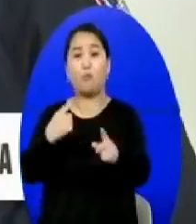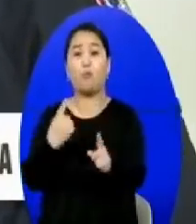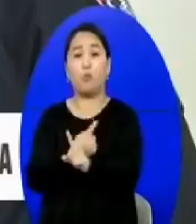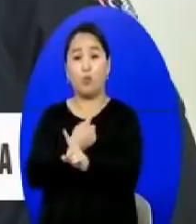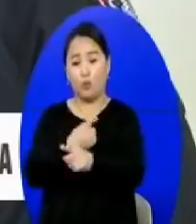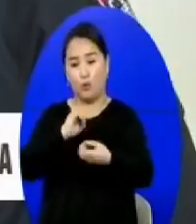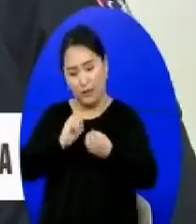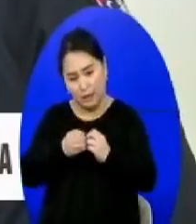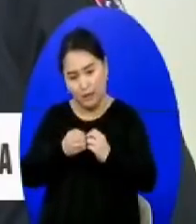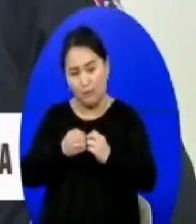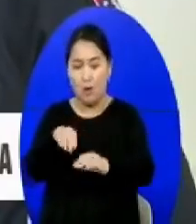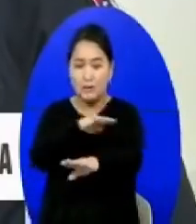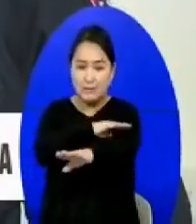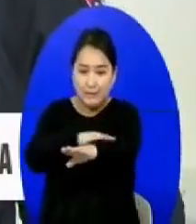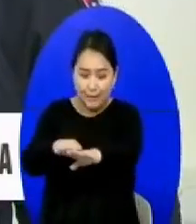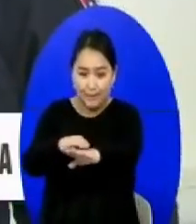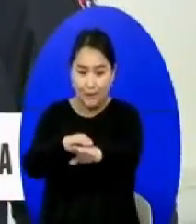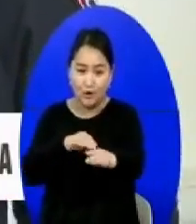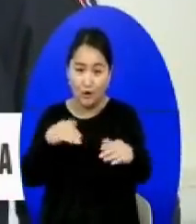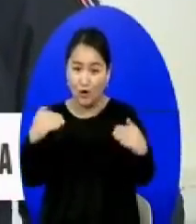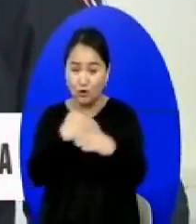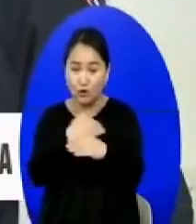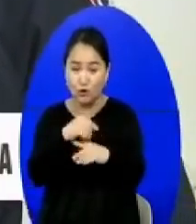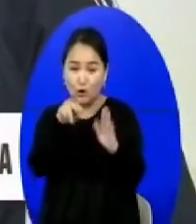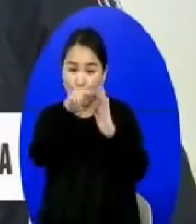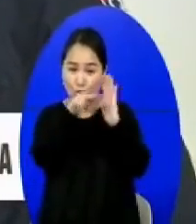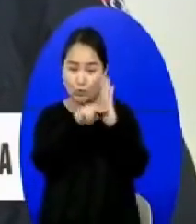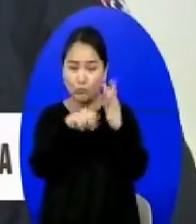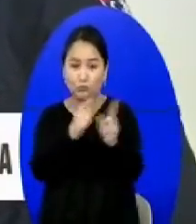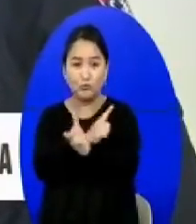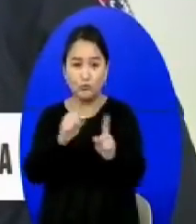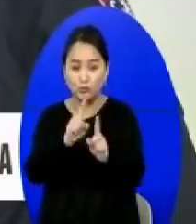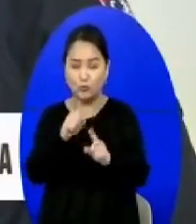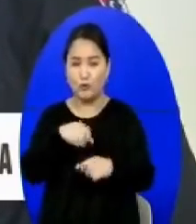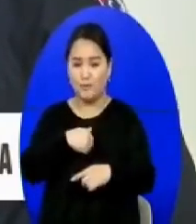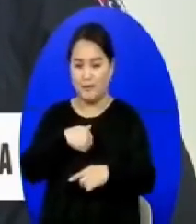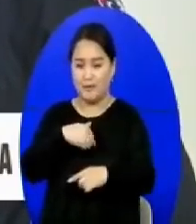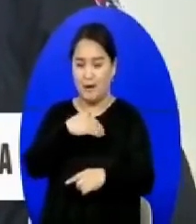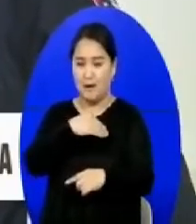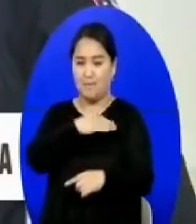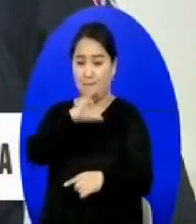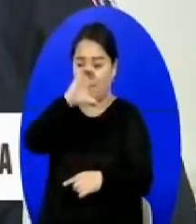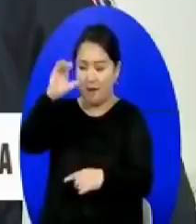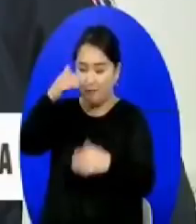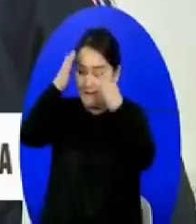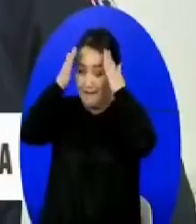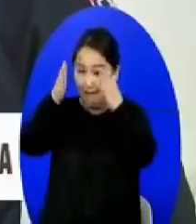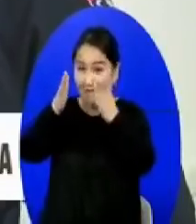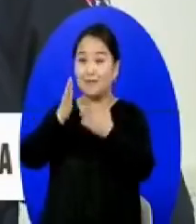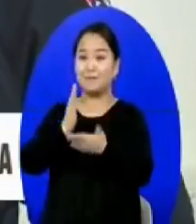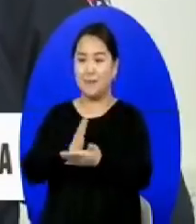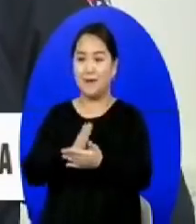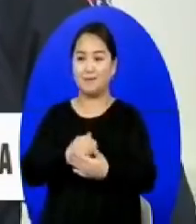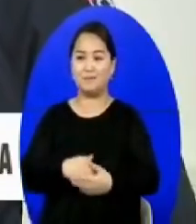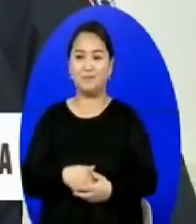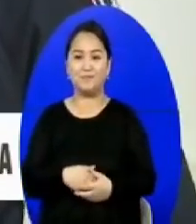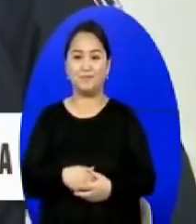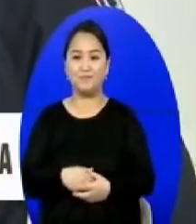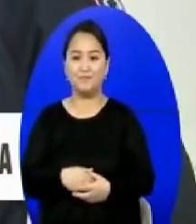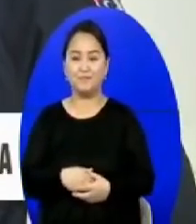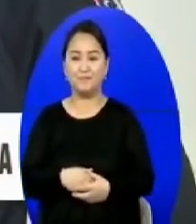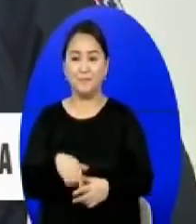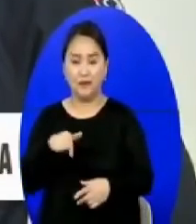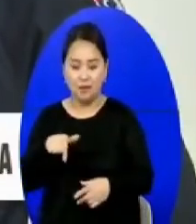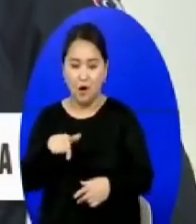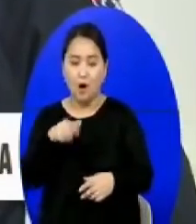замын хөдөлгөөний дөрвөн зөрчил гаргах тал дээр бас тэрэн цагдаг алтнаас анхаарч байна. За хамгийн одоо гол нь одоо хэдий одоо